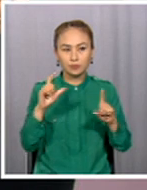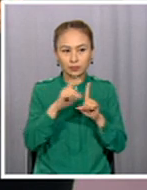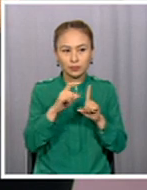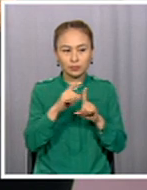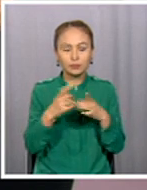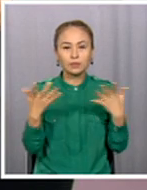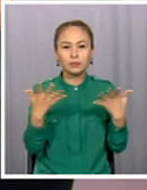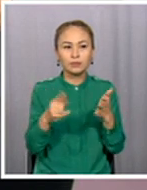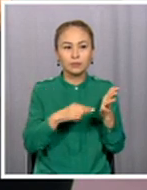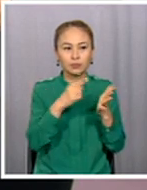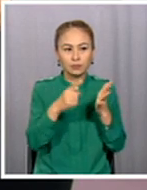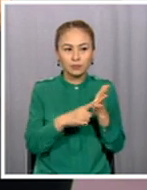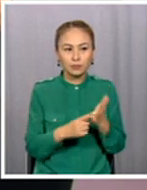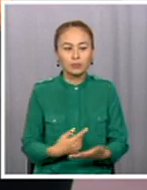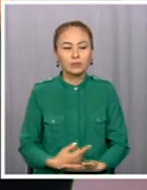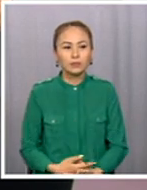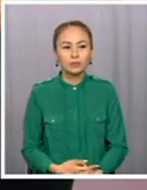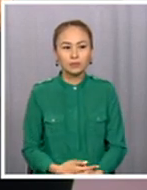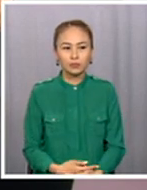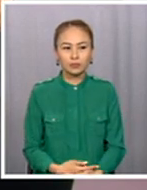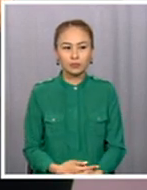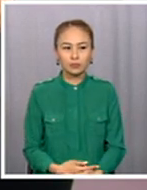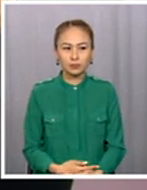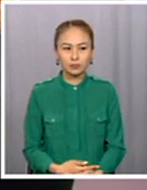қандай сұрақ қоясыңдар?